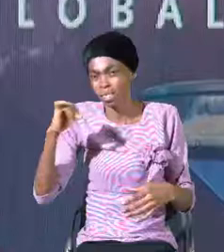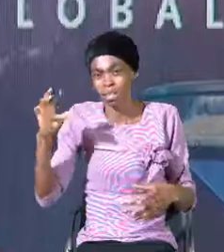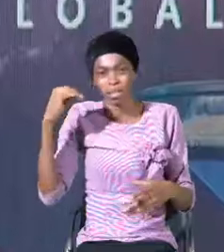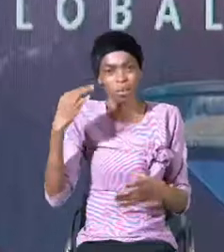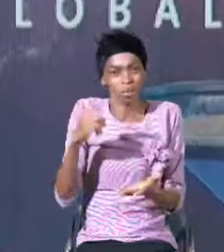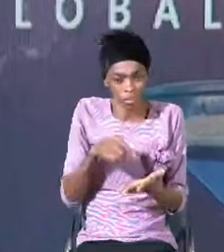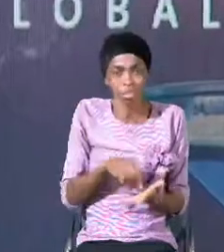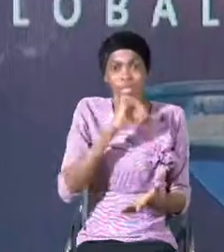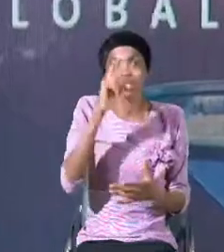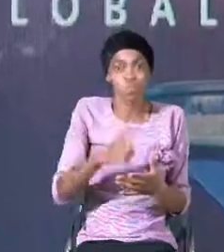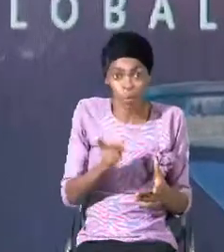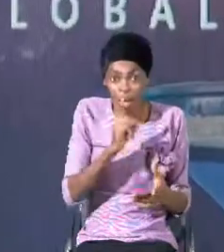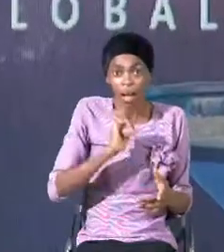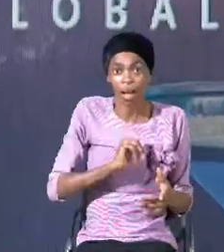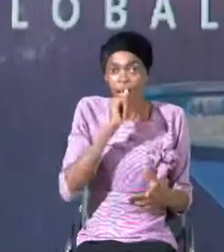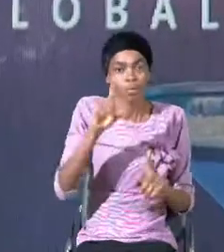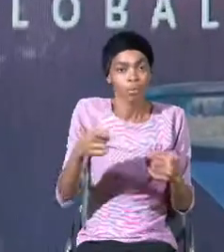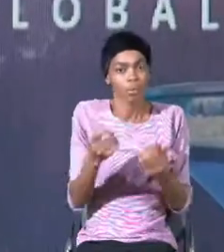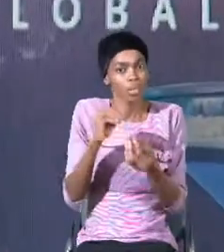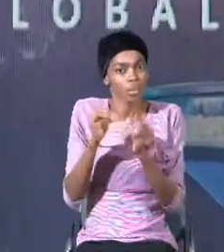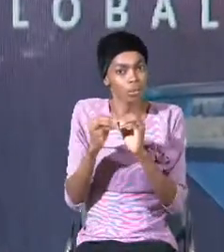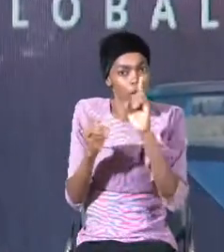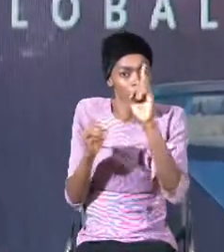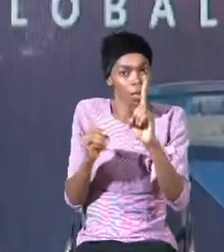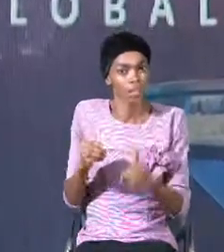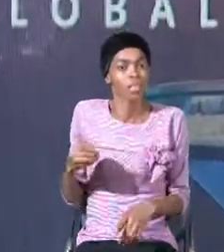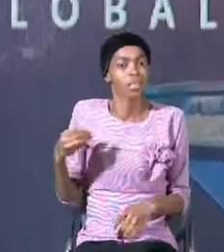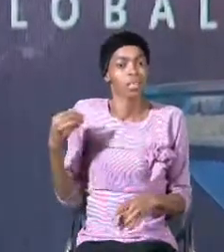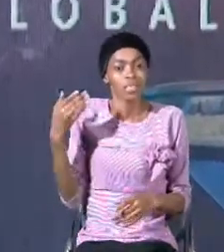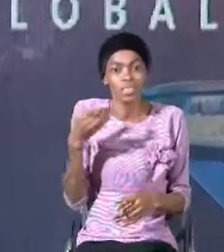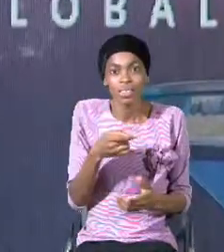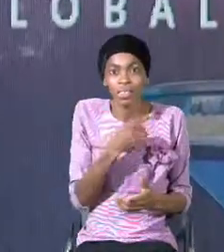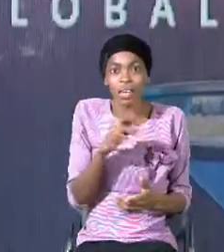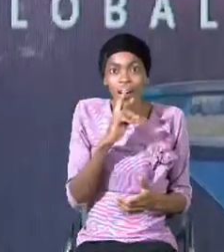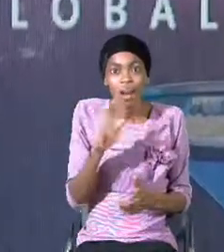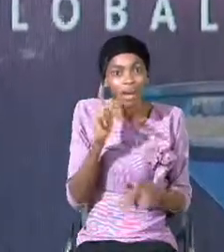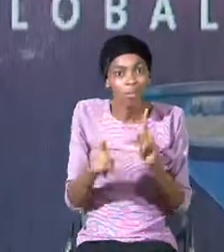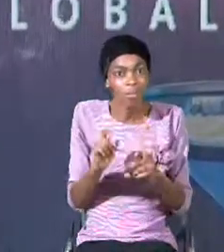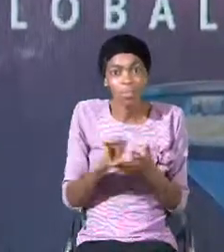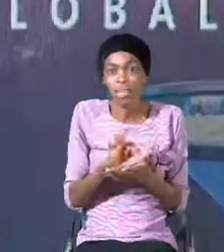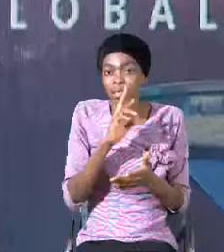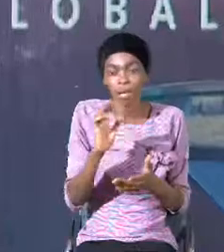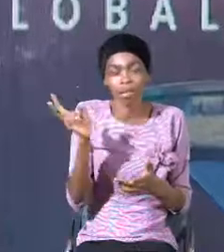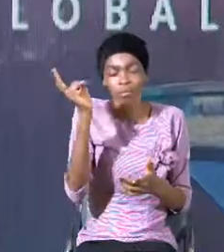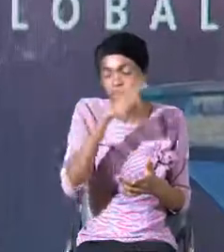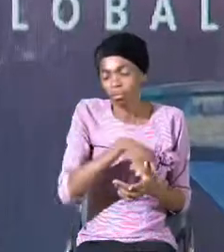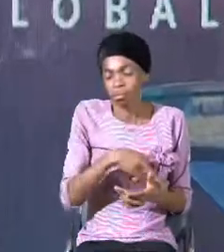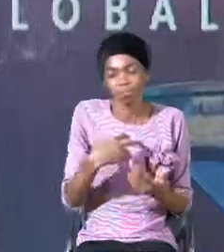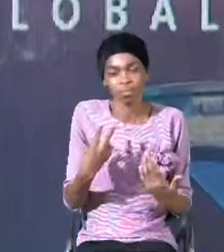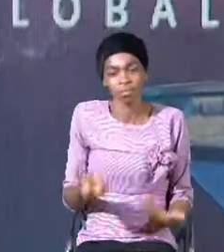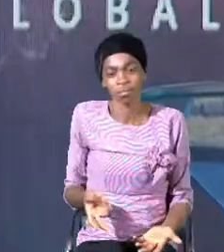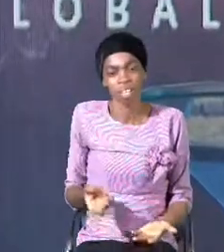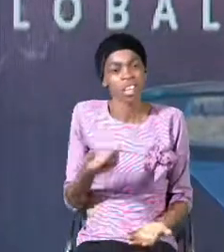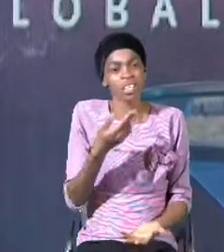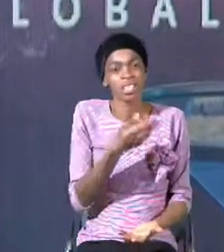de voici là où je vais. Premièrement, il y a des gens qui sont passifs et